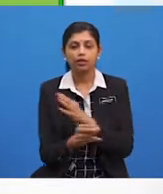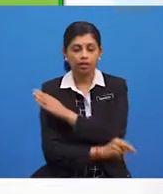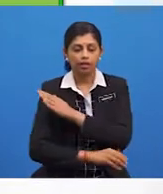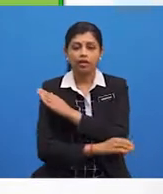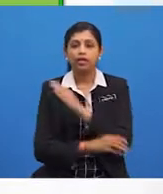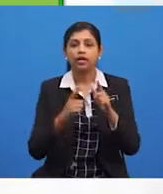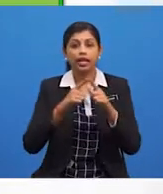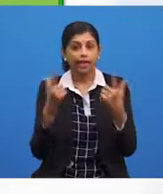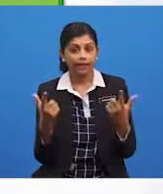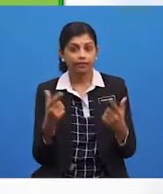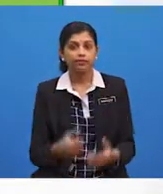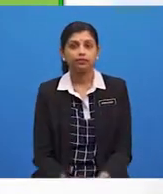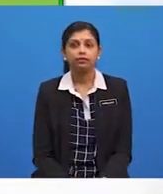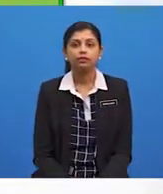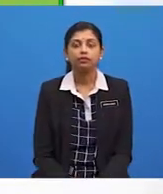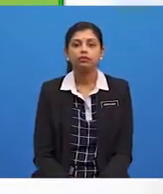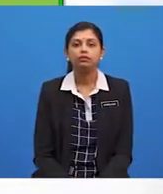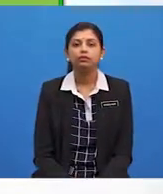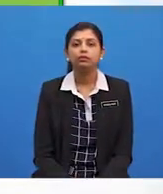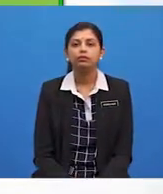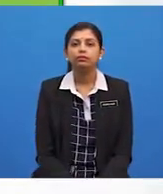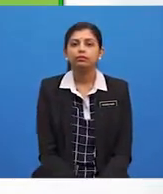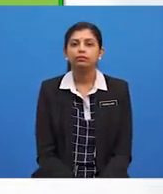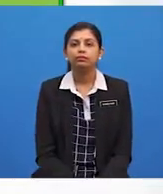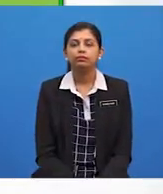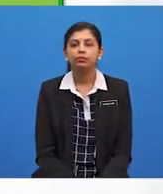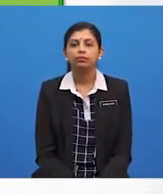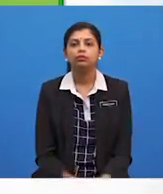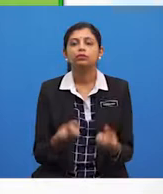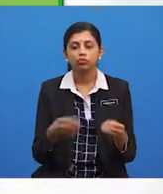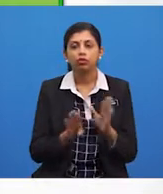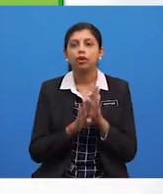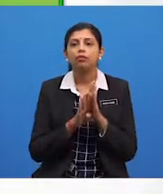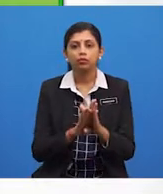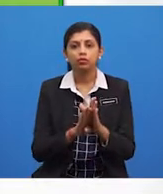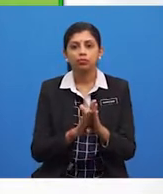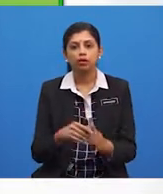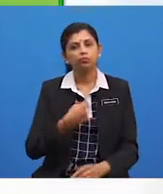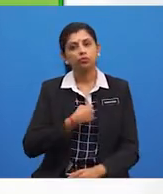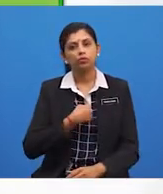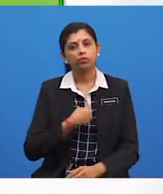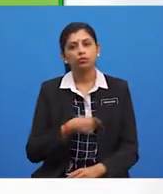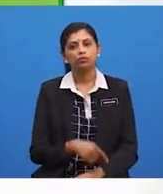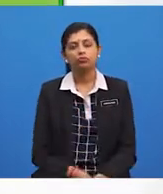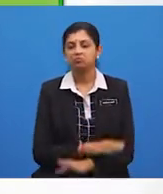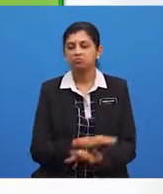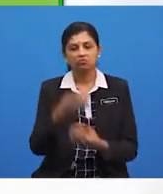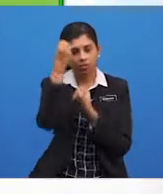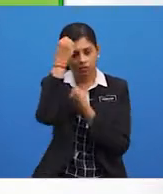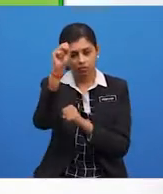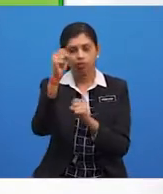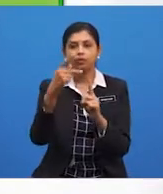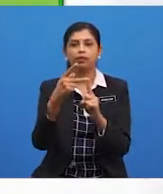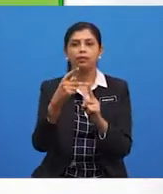lain. Atau seseorang itu telah membuktikan bahawa dia tidak lagi taat setia